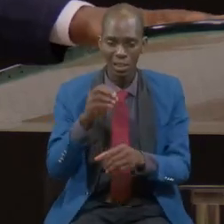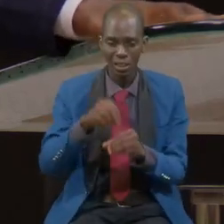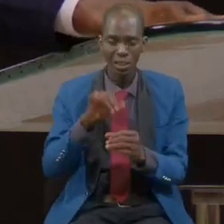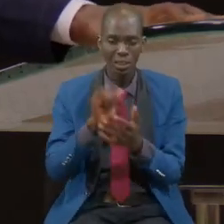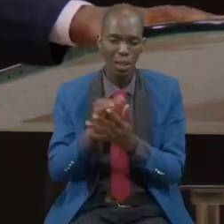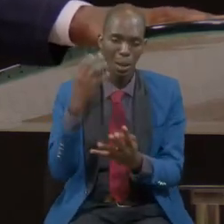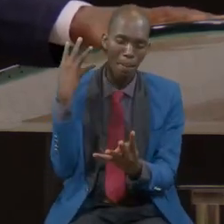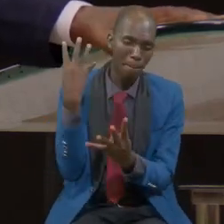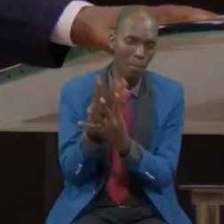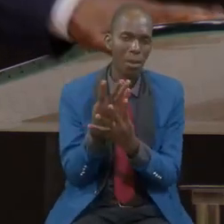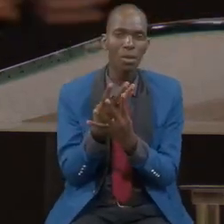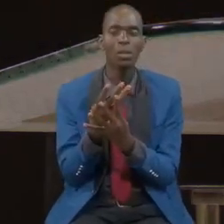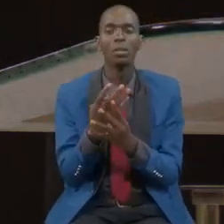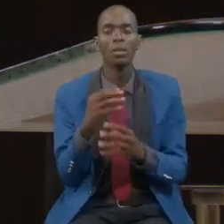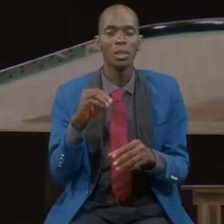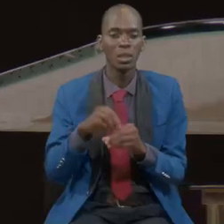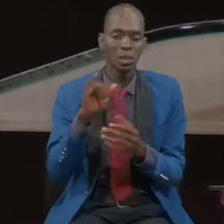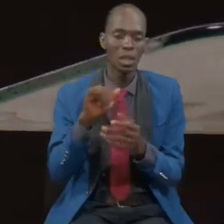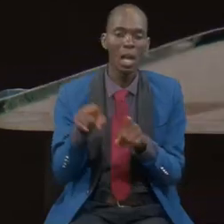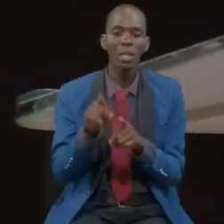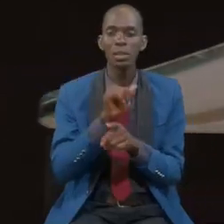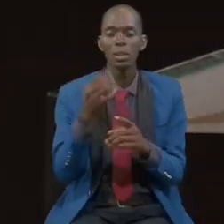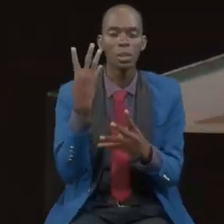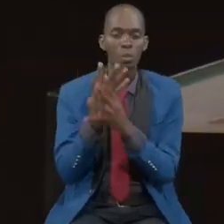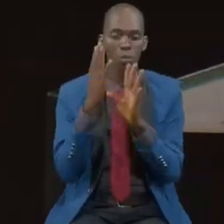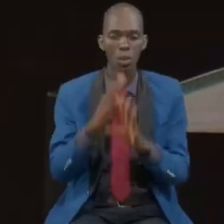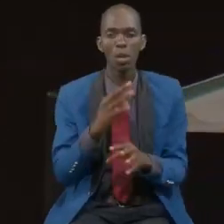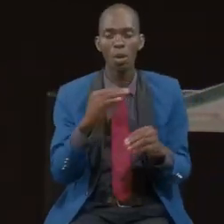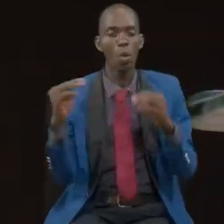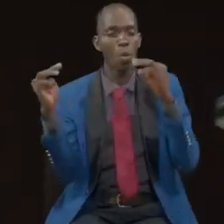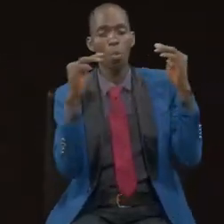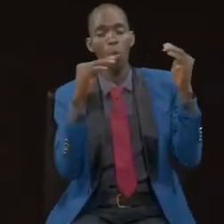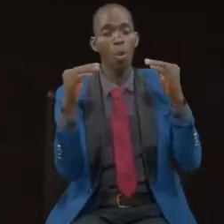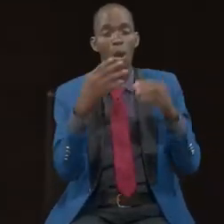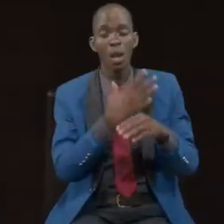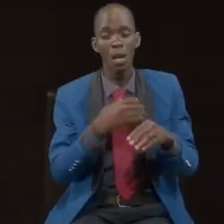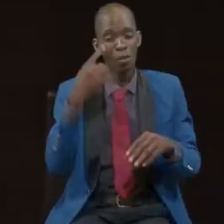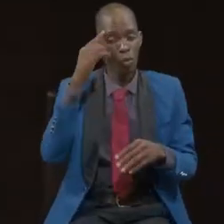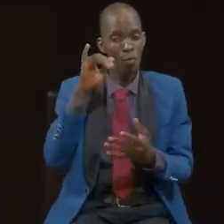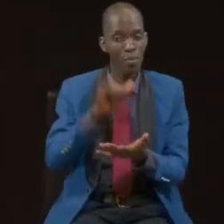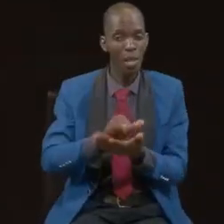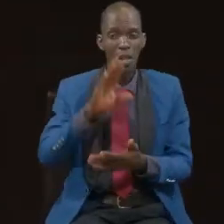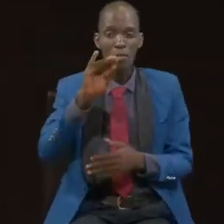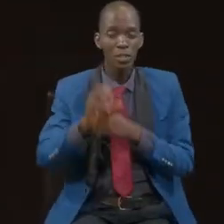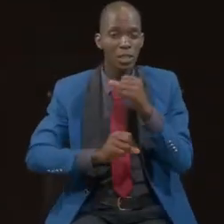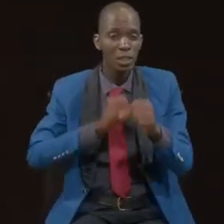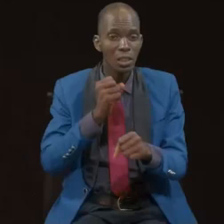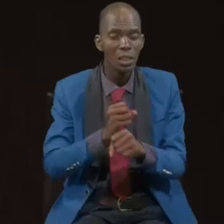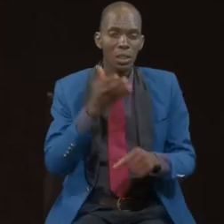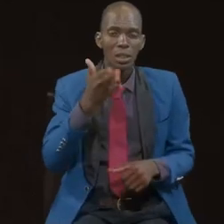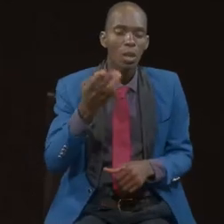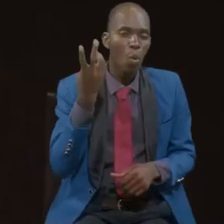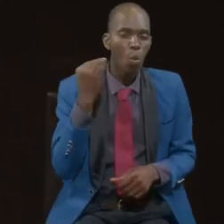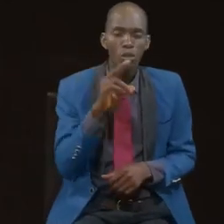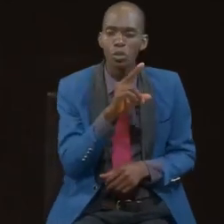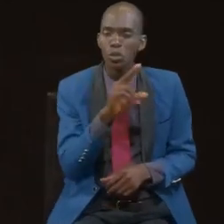miroir en tant que prisonnier de guerre. Et ces 50 ans-là, il n'avait pas de miroir. Alors on ne lui a pas